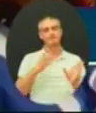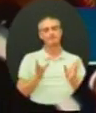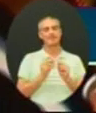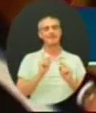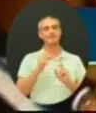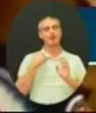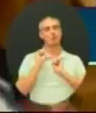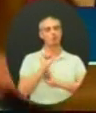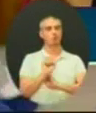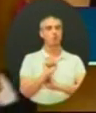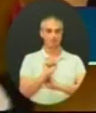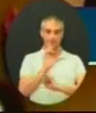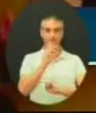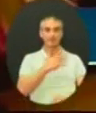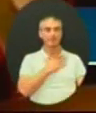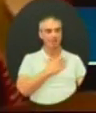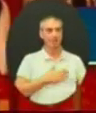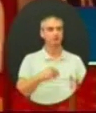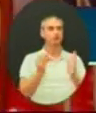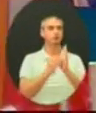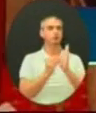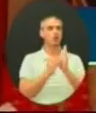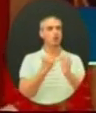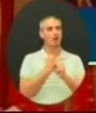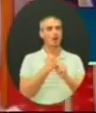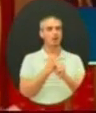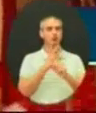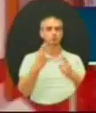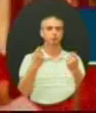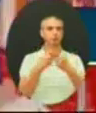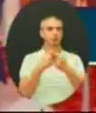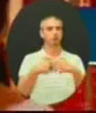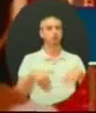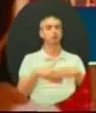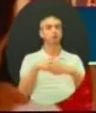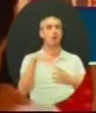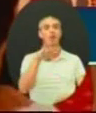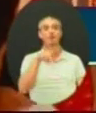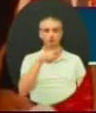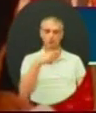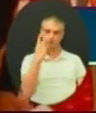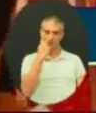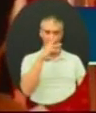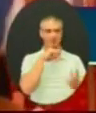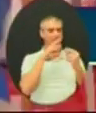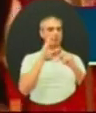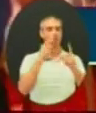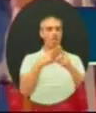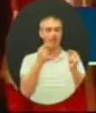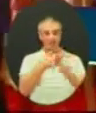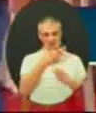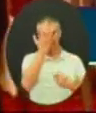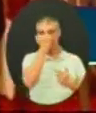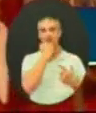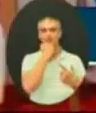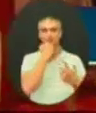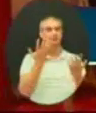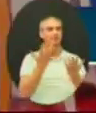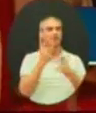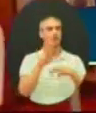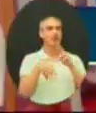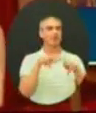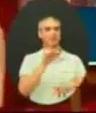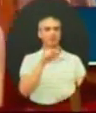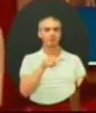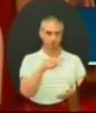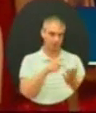נמצאים, דובר גם על הרצון והצורך לעשות בכל מה שקשור לשלום האזורי, כמובן שדיברו גם על עזה ועל חמאס, וכיצד מטפלים בעניין